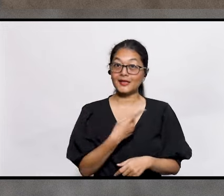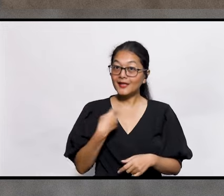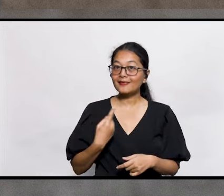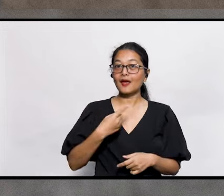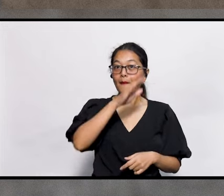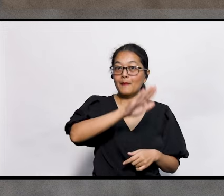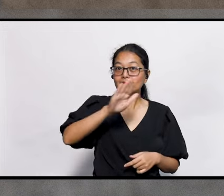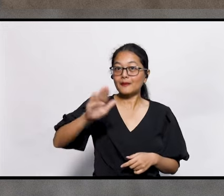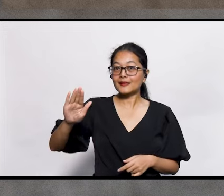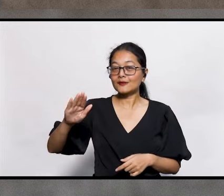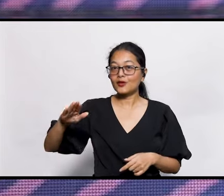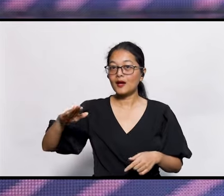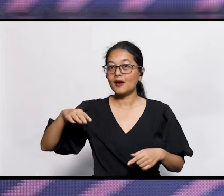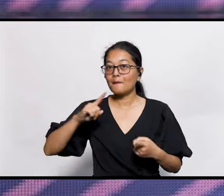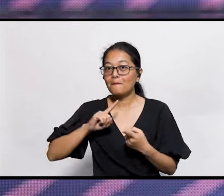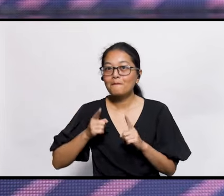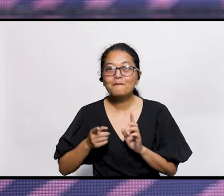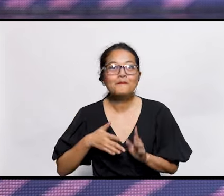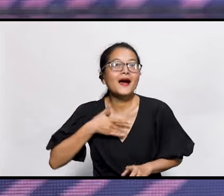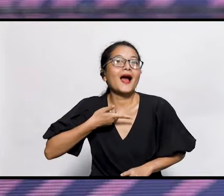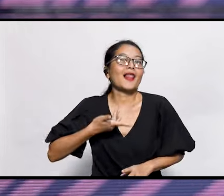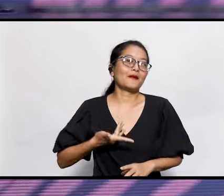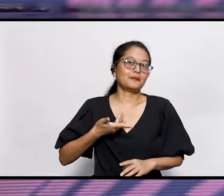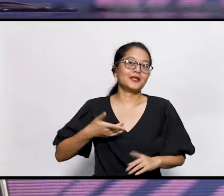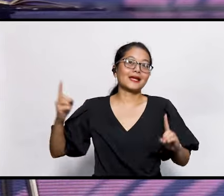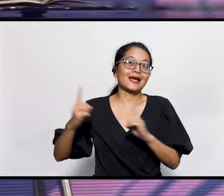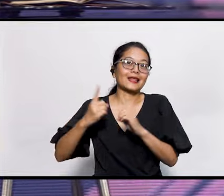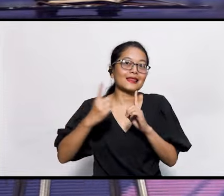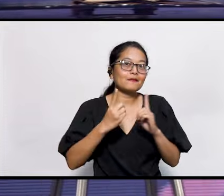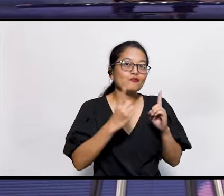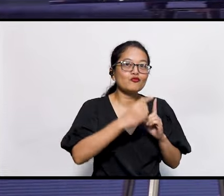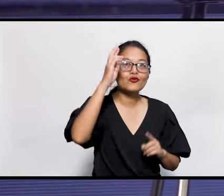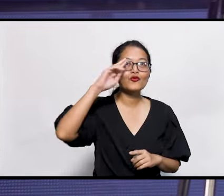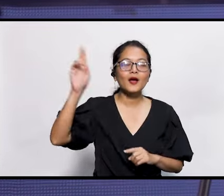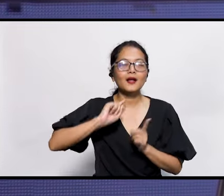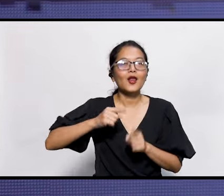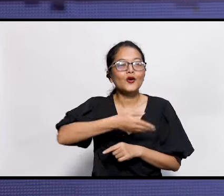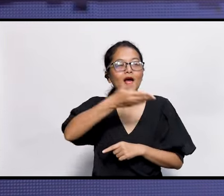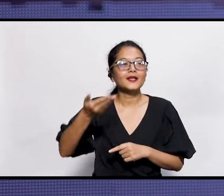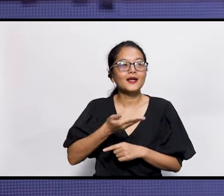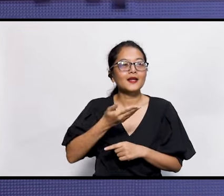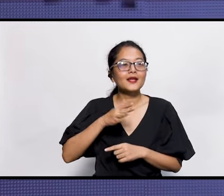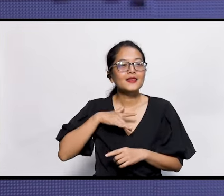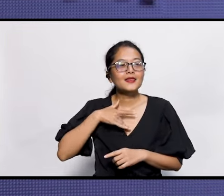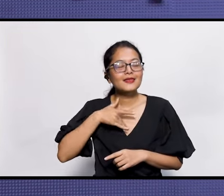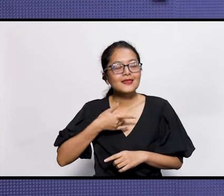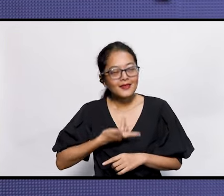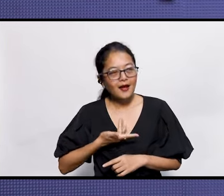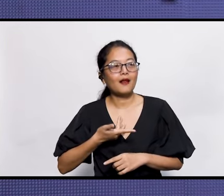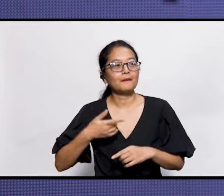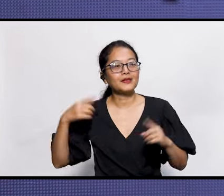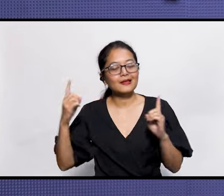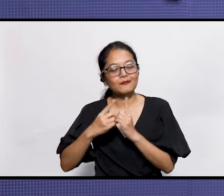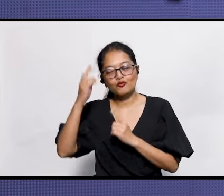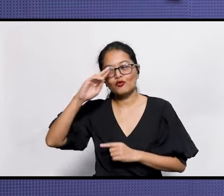perjumpaan dengan Tuhan Kalau Anda enggak berjumpa dengan Tuhan anda tidak mengalami anda tidak